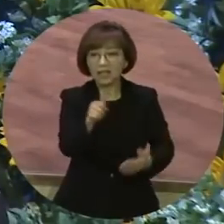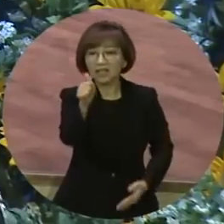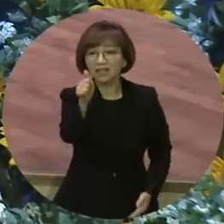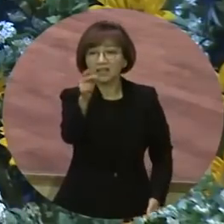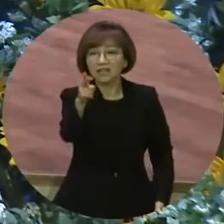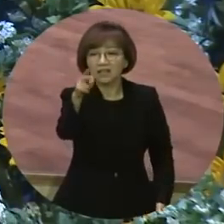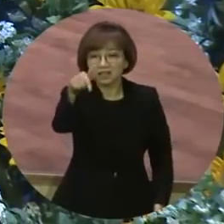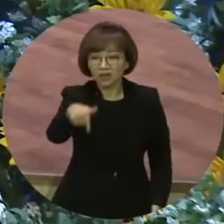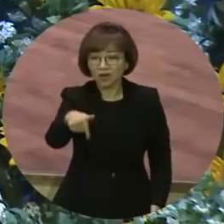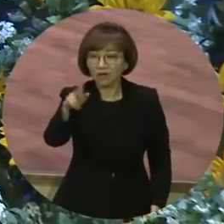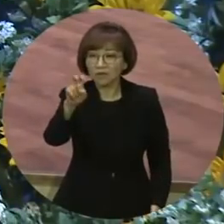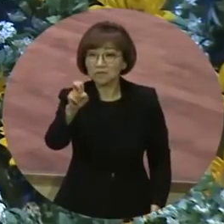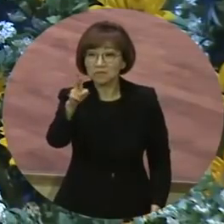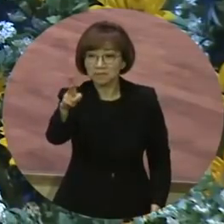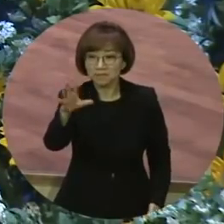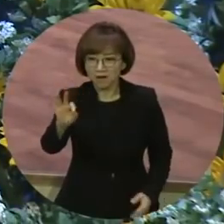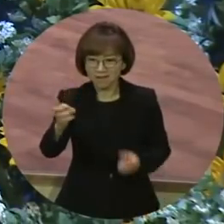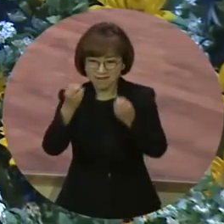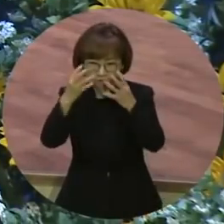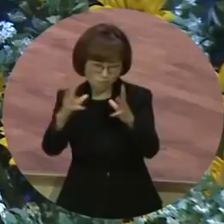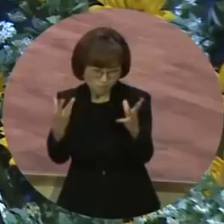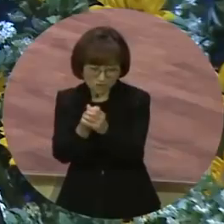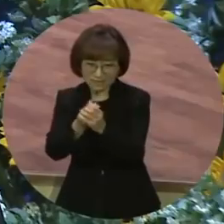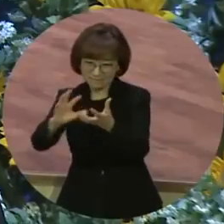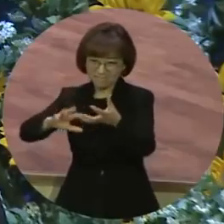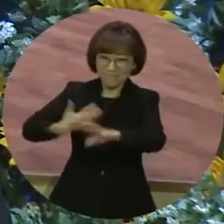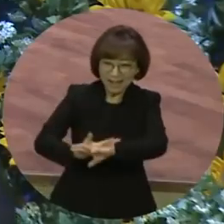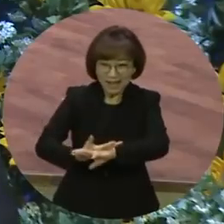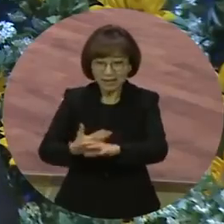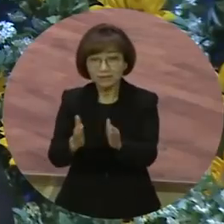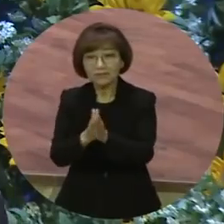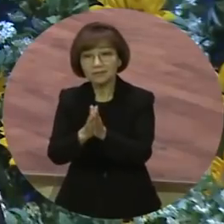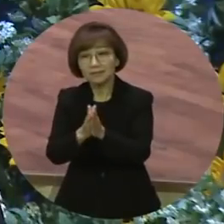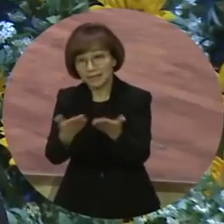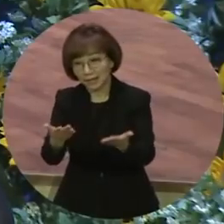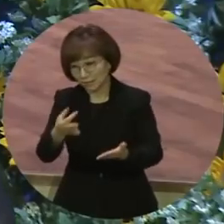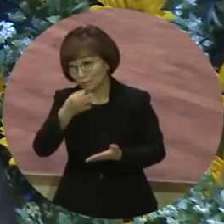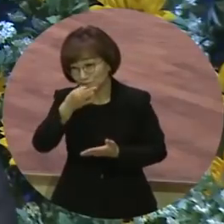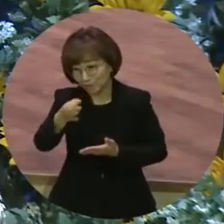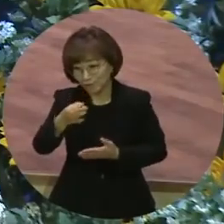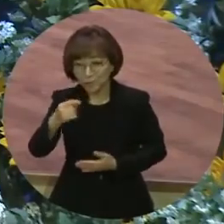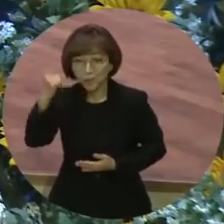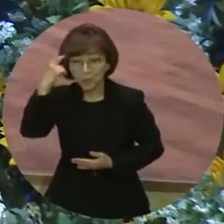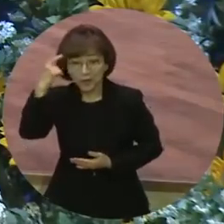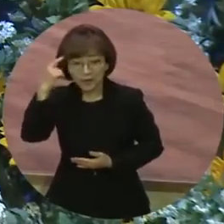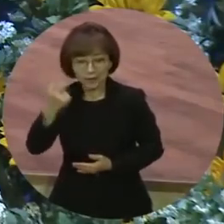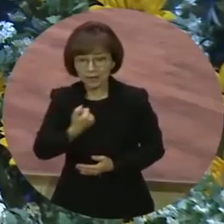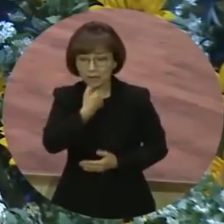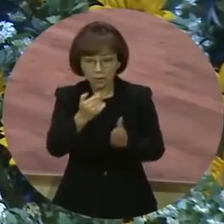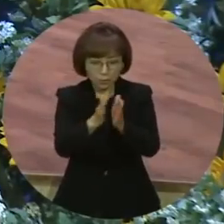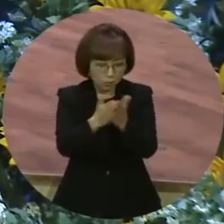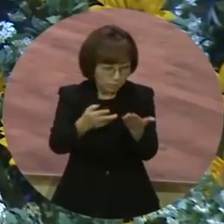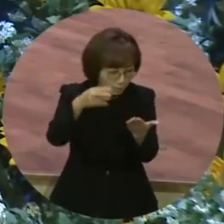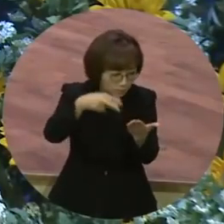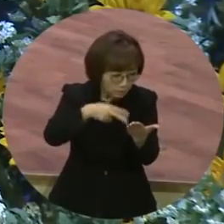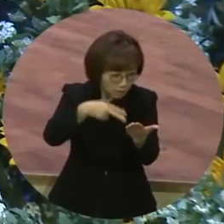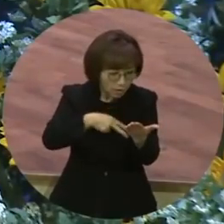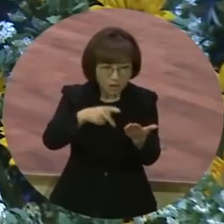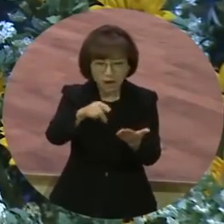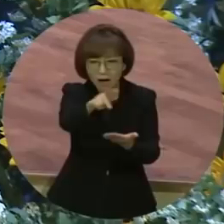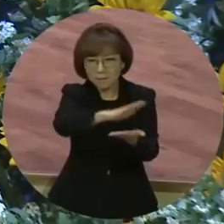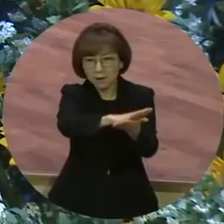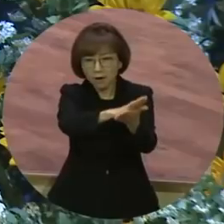책이다 그랬어요. 혁명의 책이다. 이 로마서가 이렇게 변화에 힘을 주는